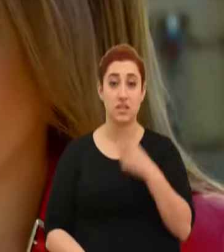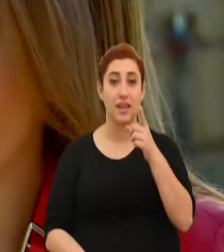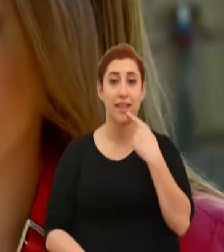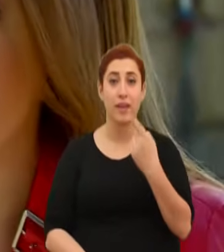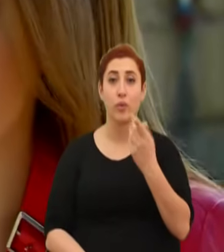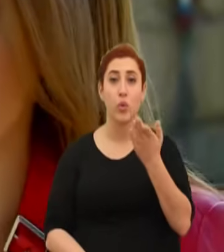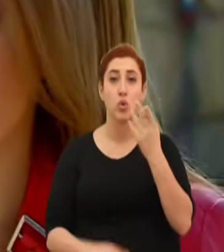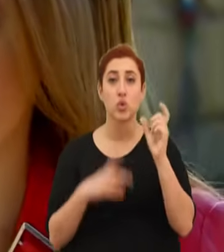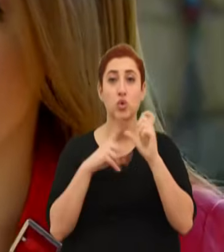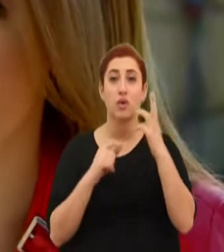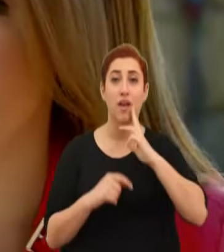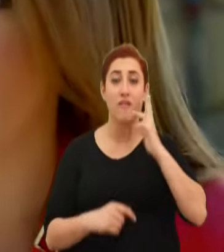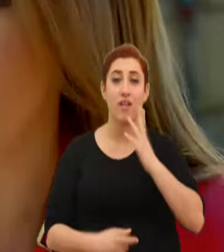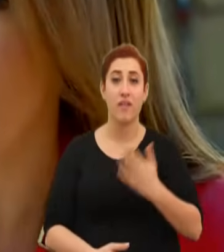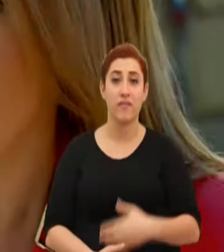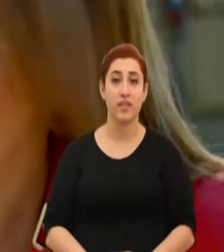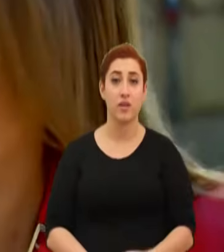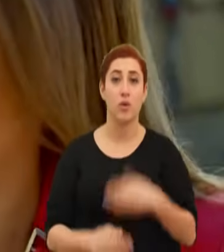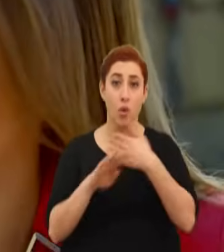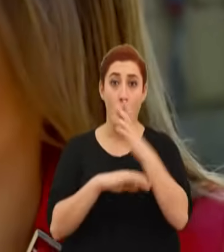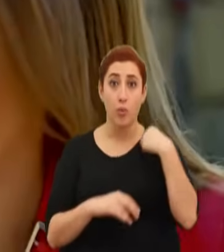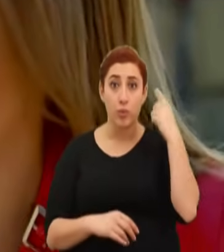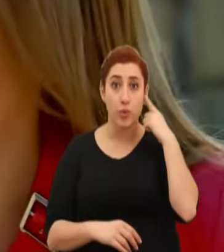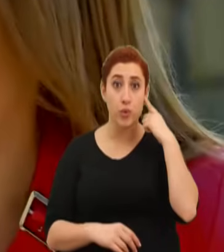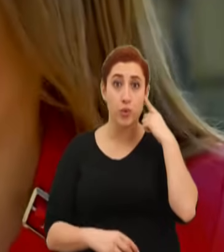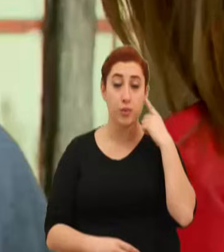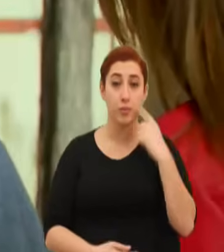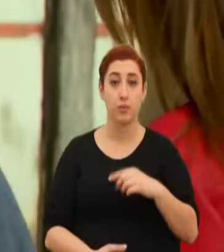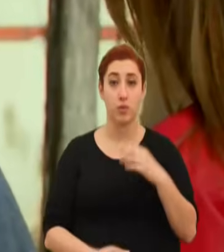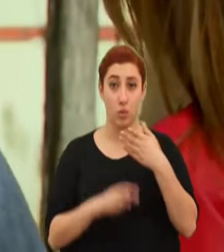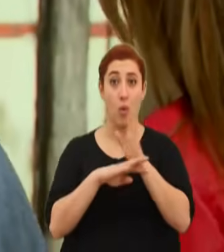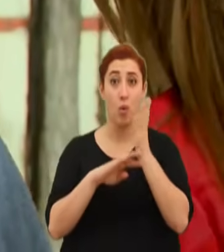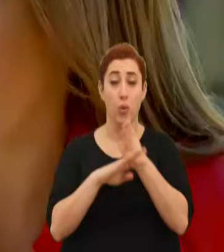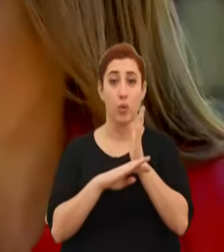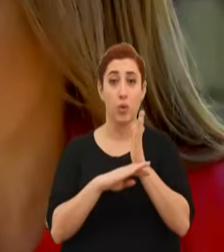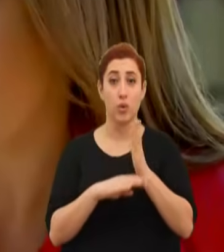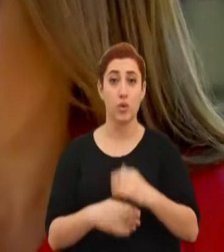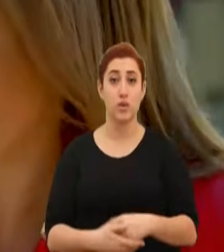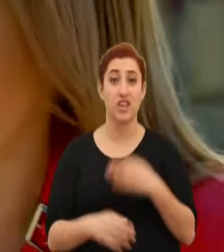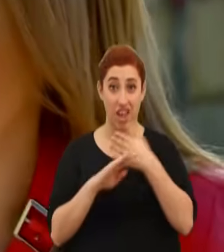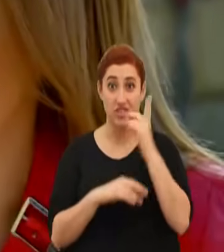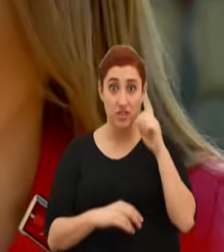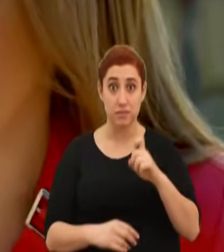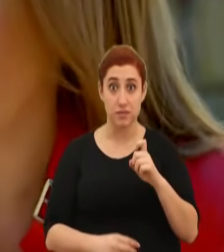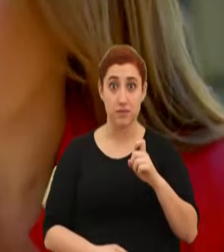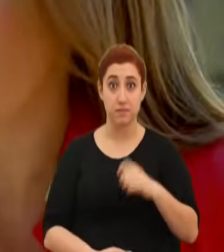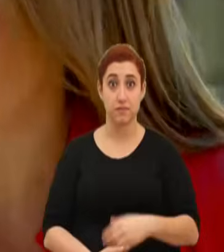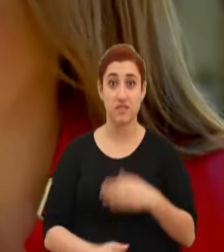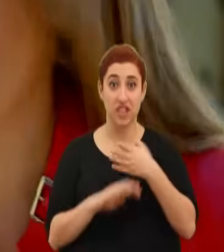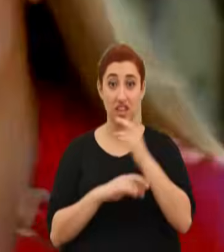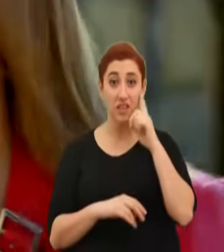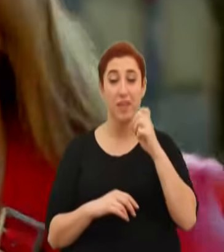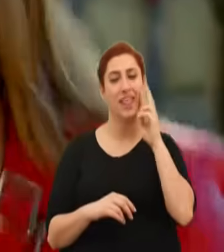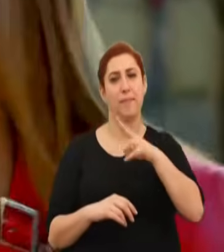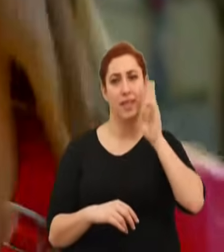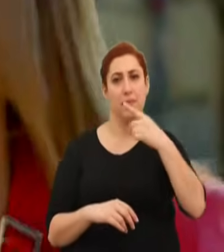Sen ne diyorsun Şükrü efendi? Doğru mu duydum? Ha? Doğru. Gerçekten mi?